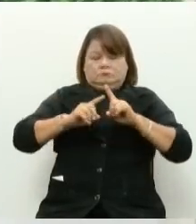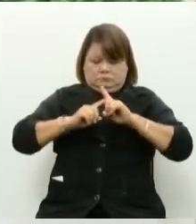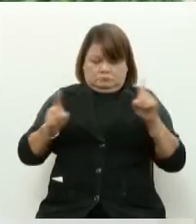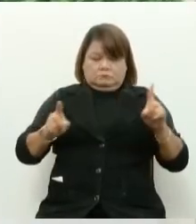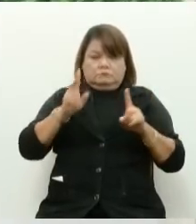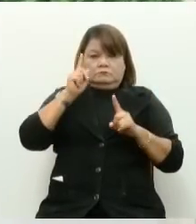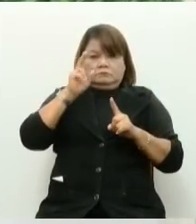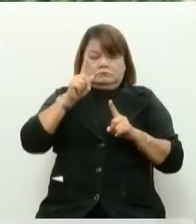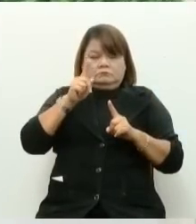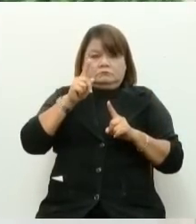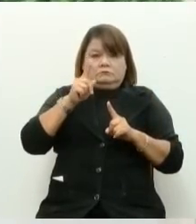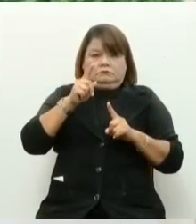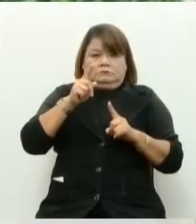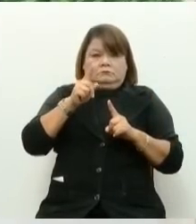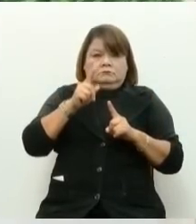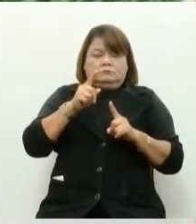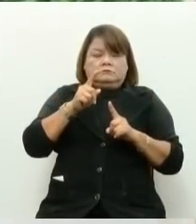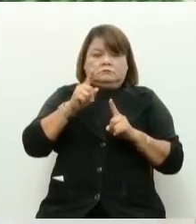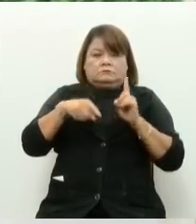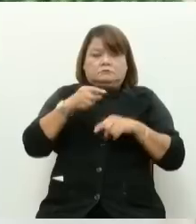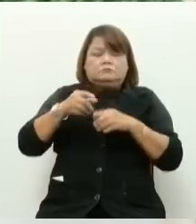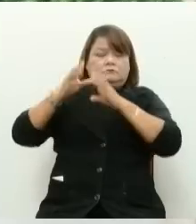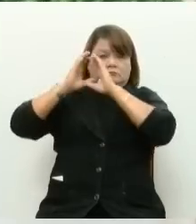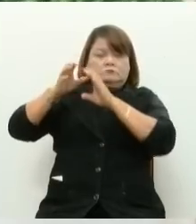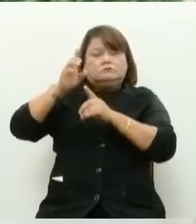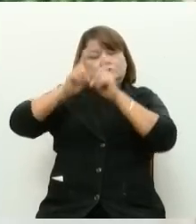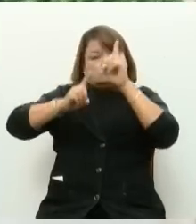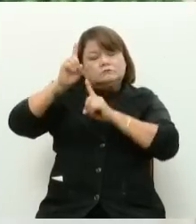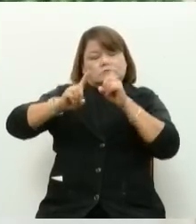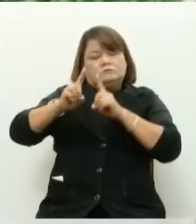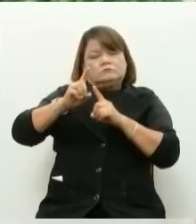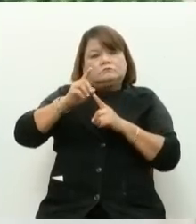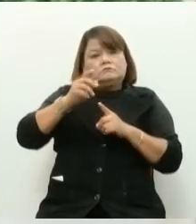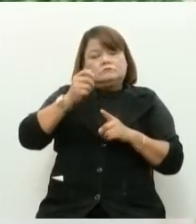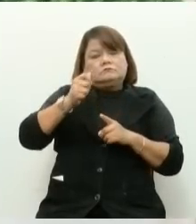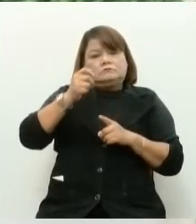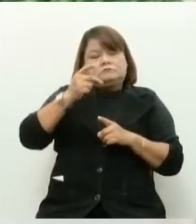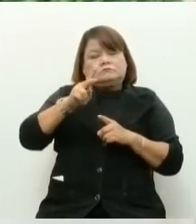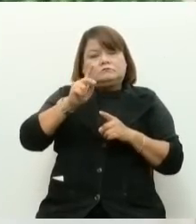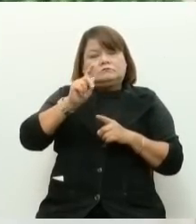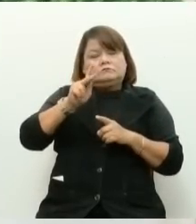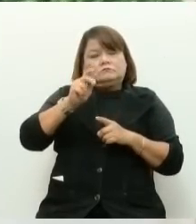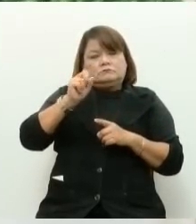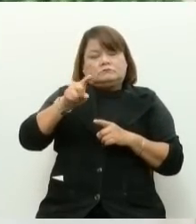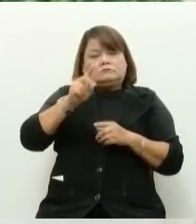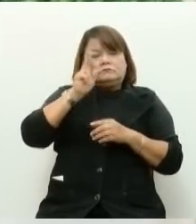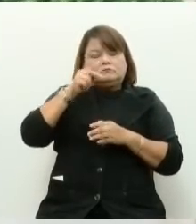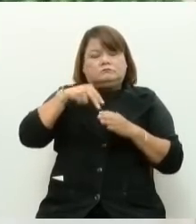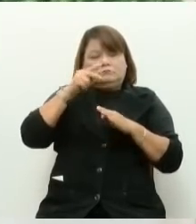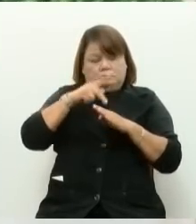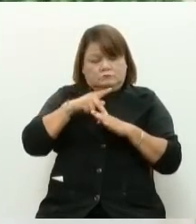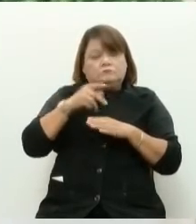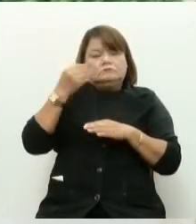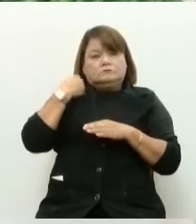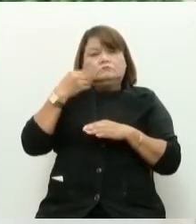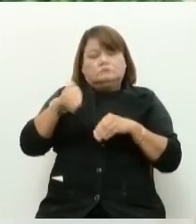ขตพื้นที่การศึกษาเนี่ยก็จะต้องไปทบทวนผลการประเมินในอกส.เขตพื้นที่นะครับแล้วก็แจ้งมายังสำนักงานกกส.น